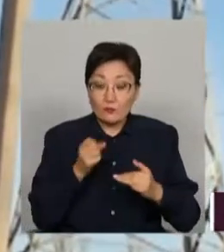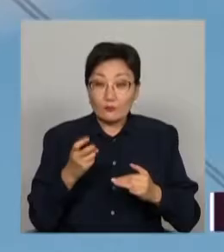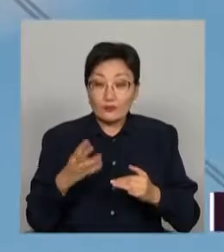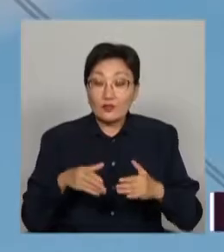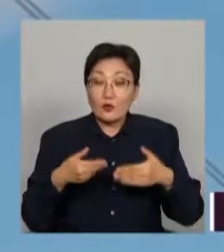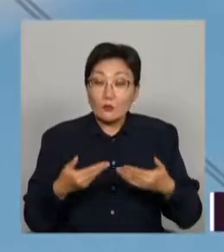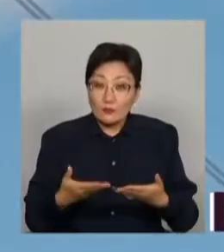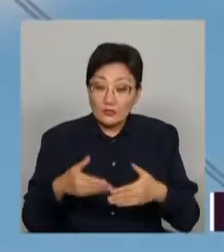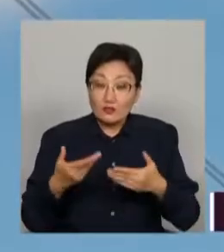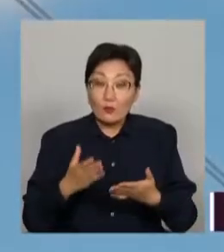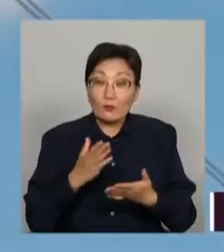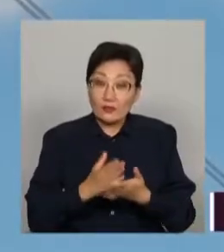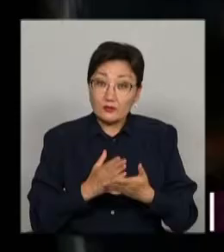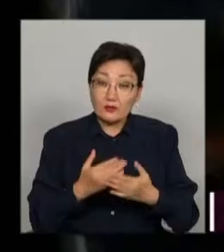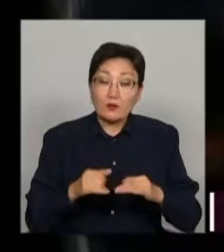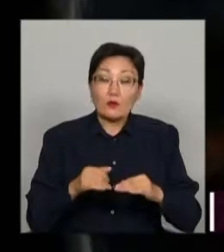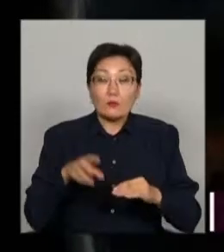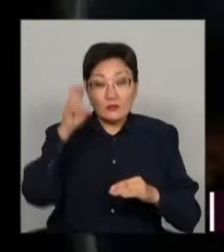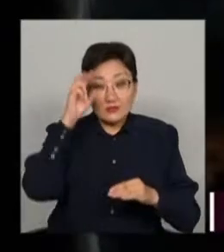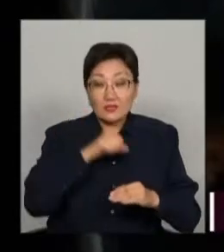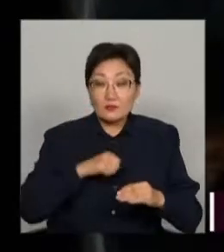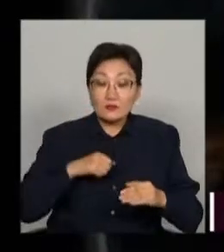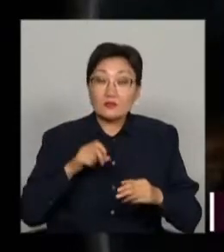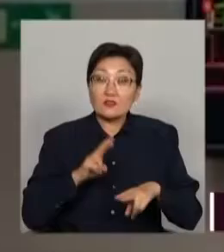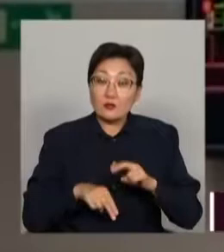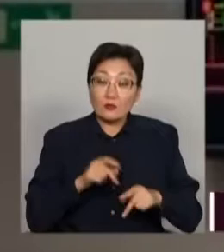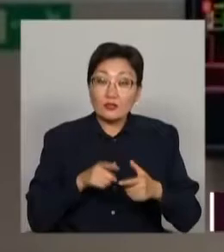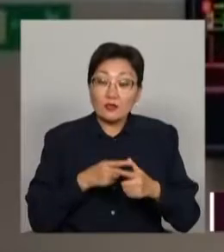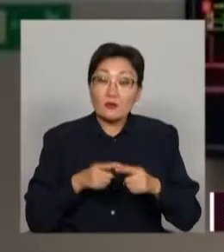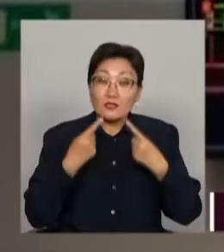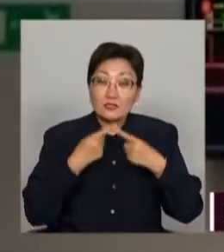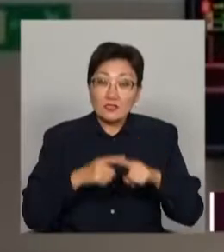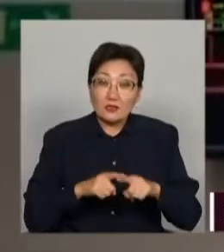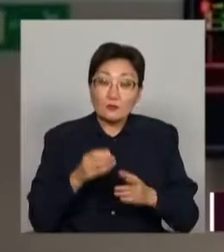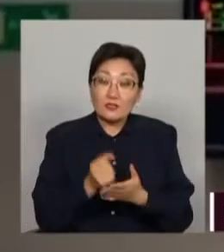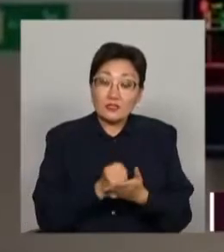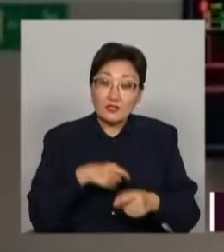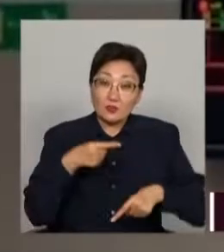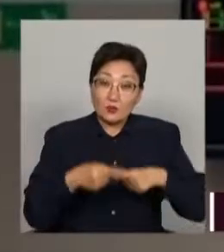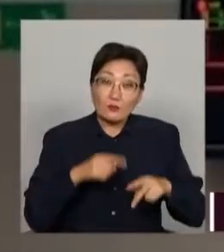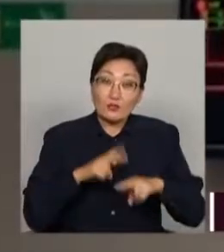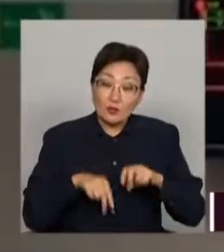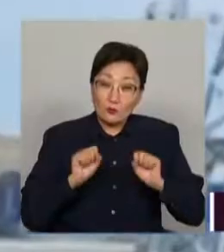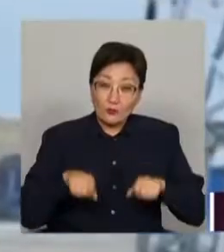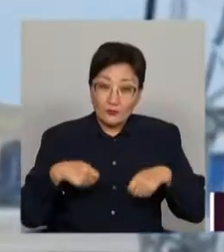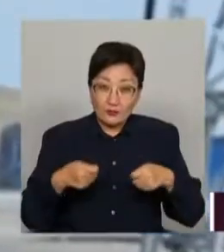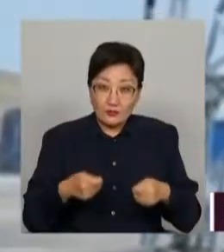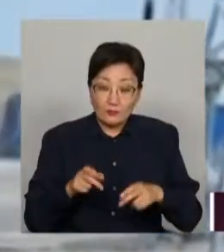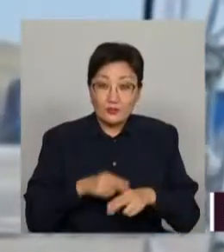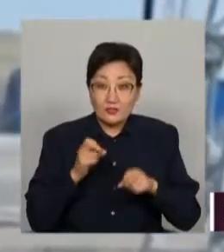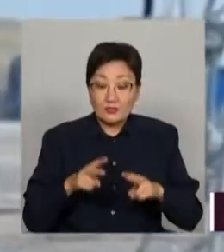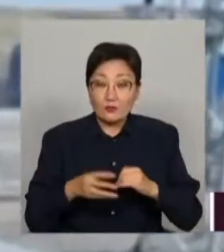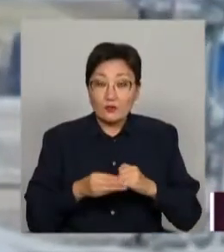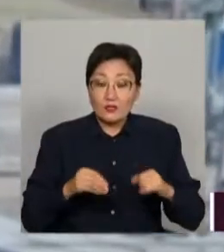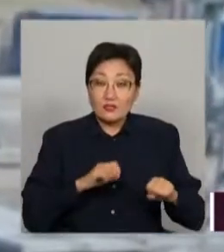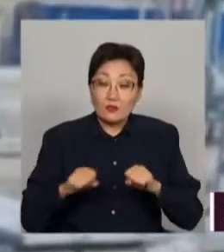нұсқа ұсынылып жатыр. Не мемлекет өзі салат, болмаса технология лицензияларына салу мүмкіндігі беріледі. Қауіпсіздік